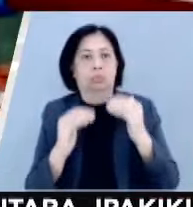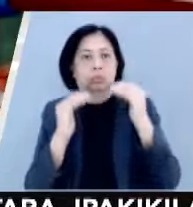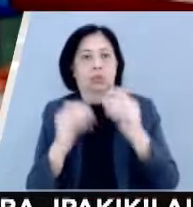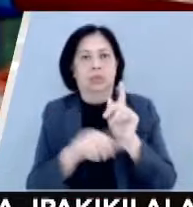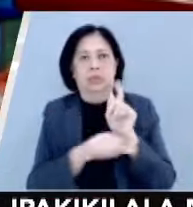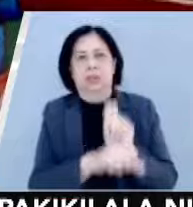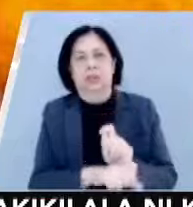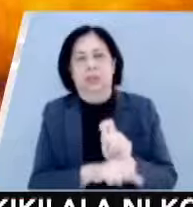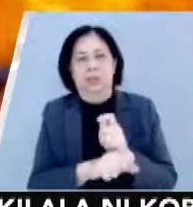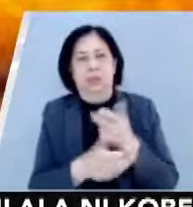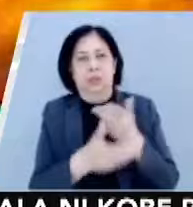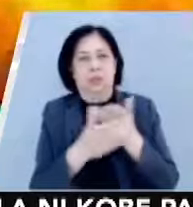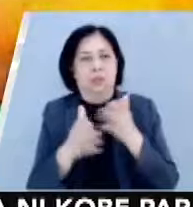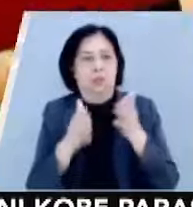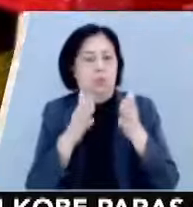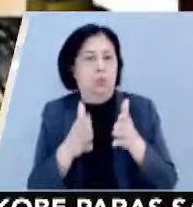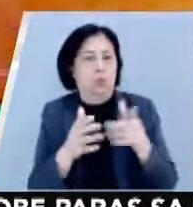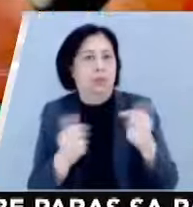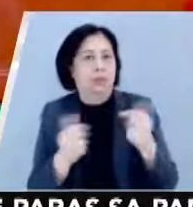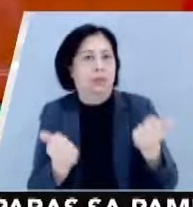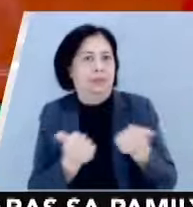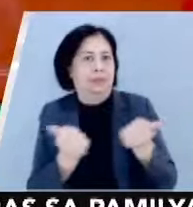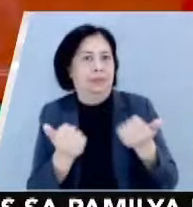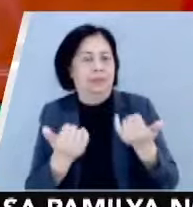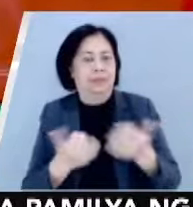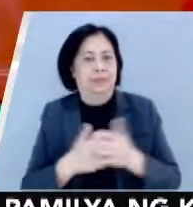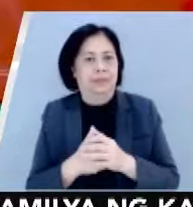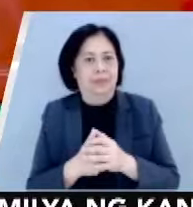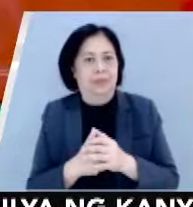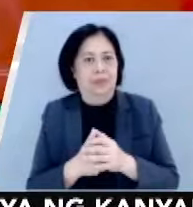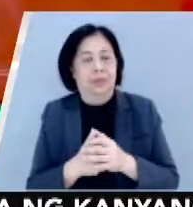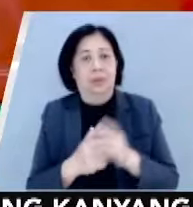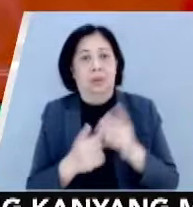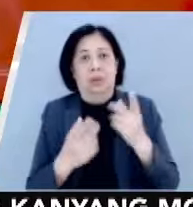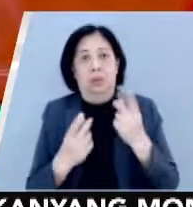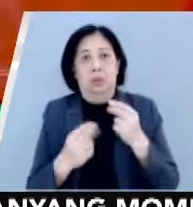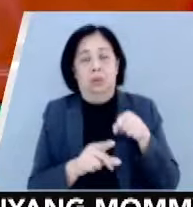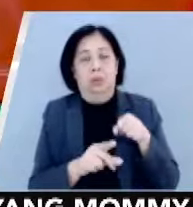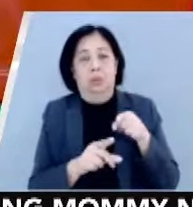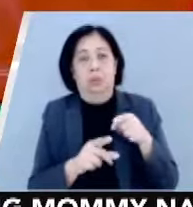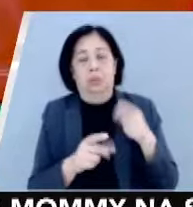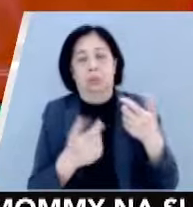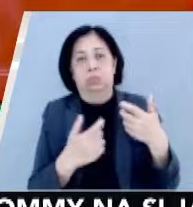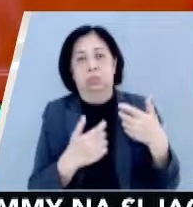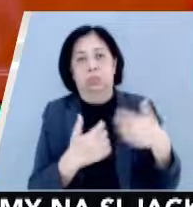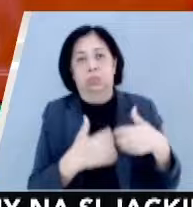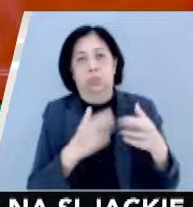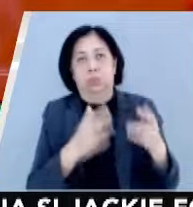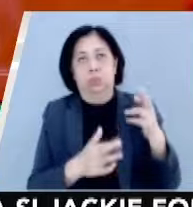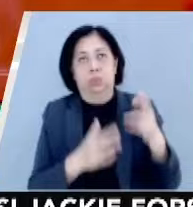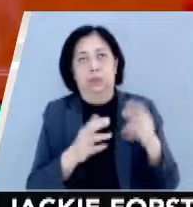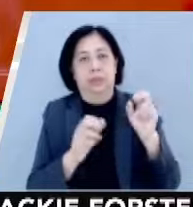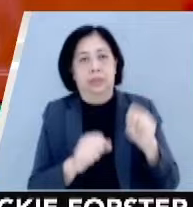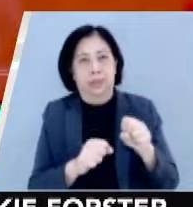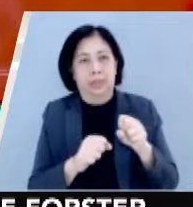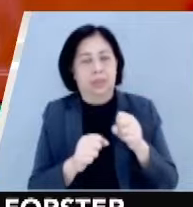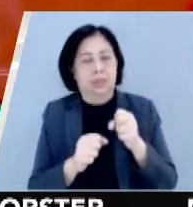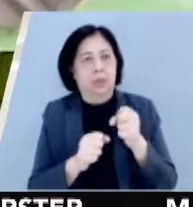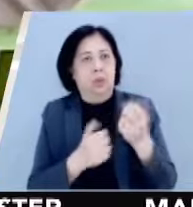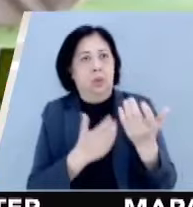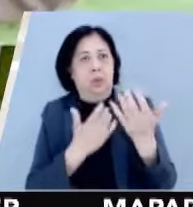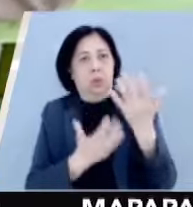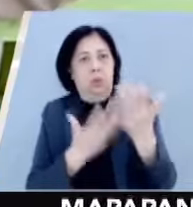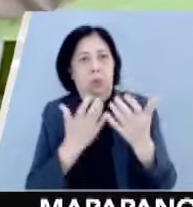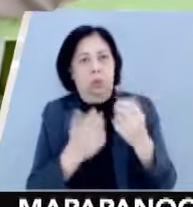firefighting methods that are available. Yung nagpapayunik po kasi kay PyroSage is that it can extinguish fire with greater